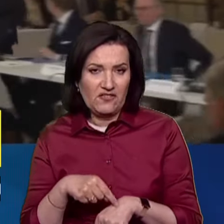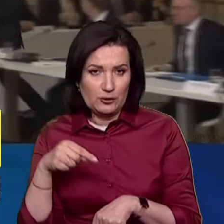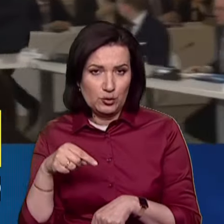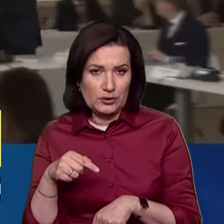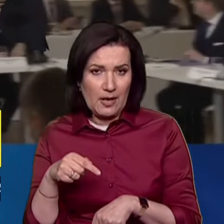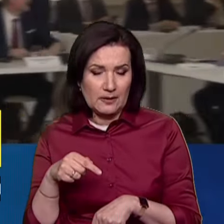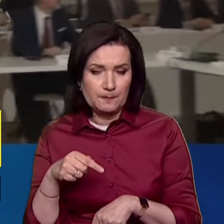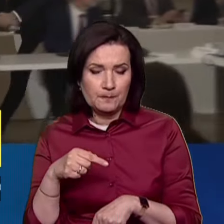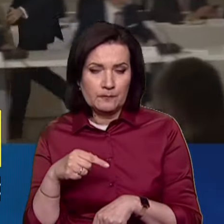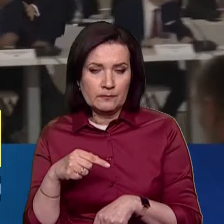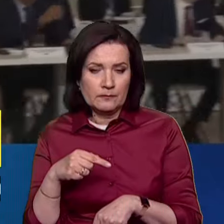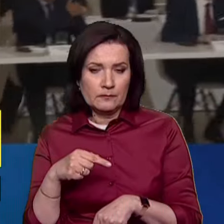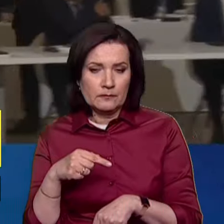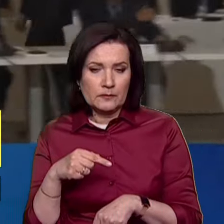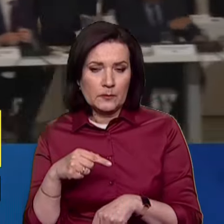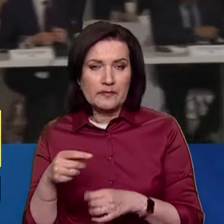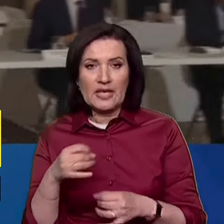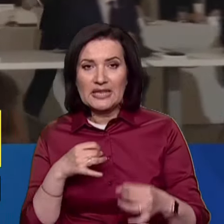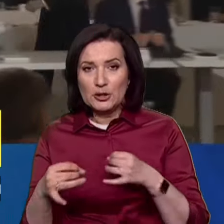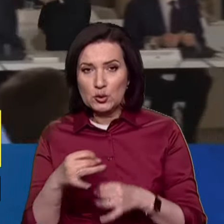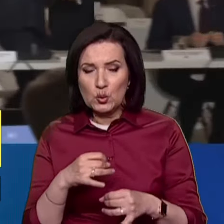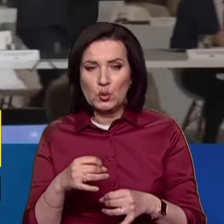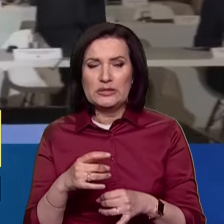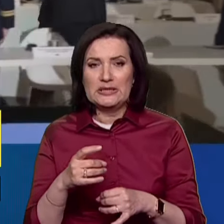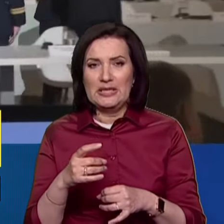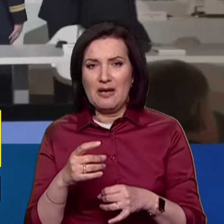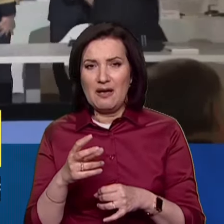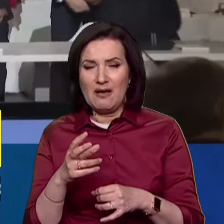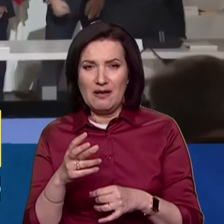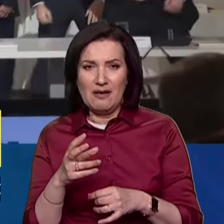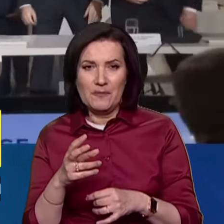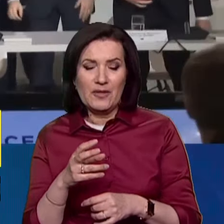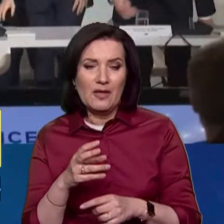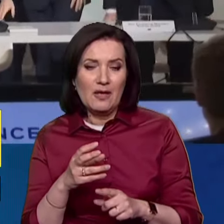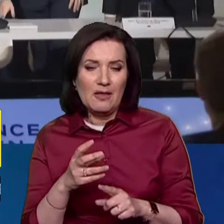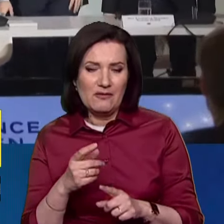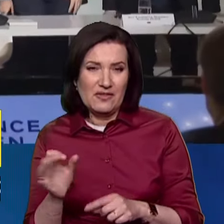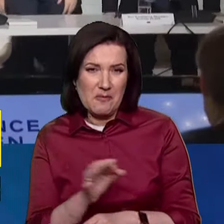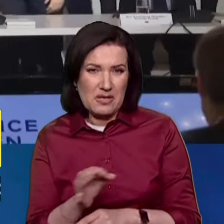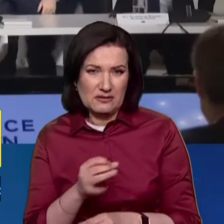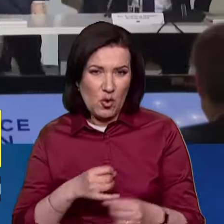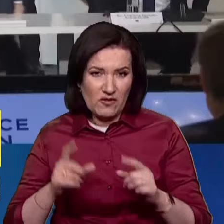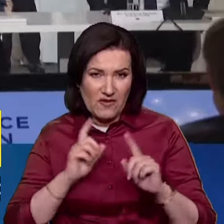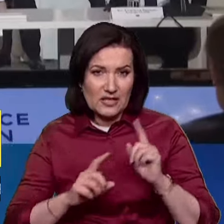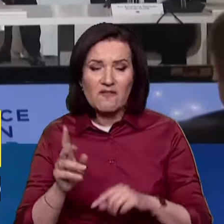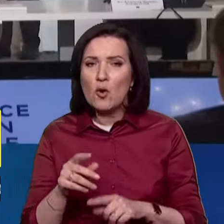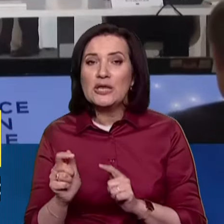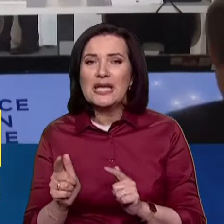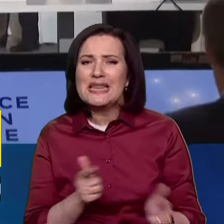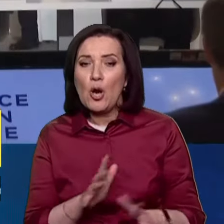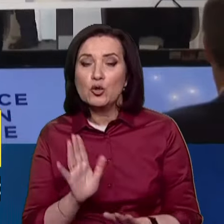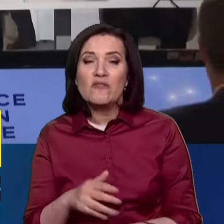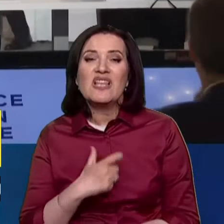відчуттях, от від дискусії на полях Мюнхенської конференції, вони не готові навіть самих